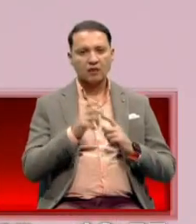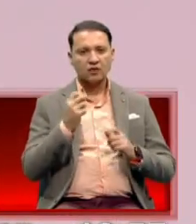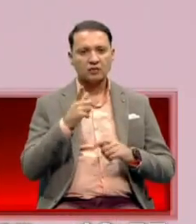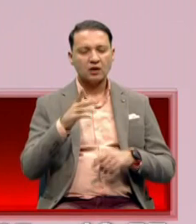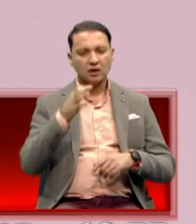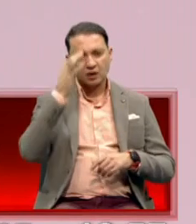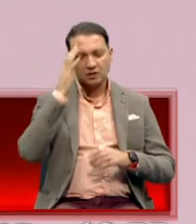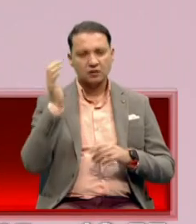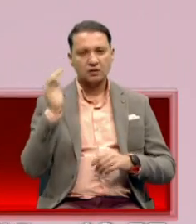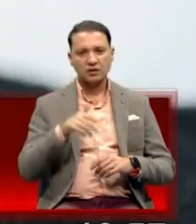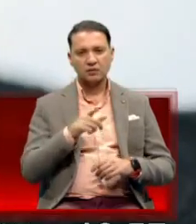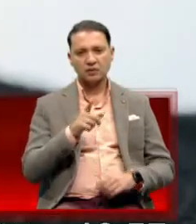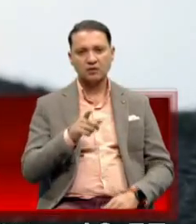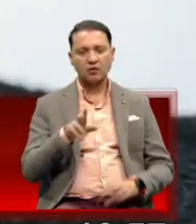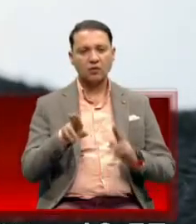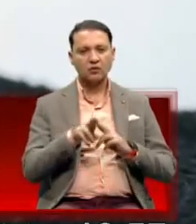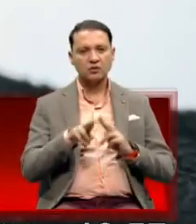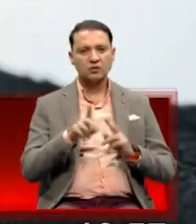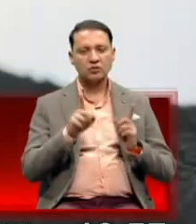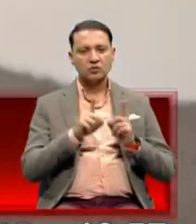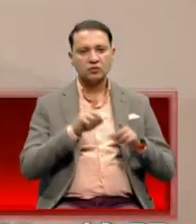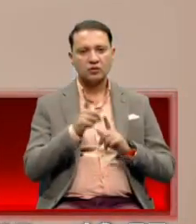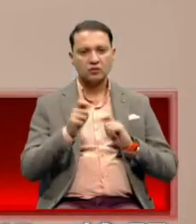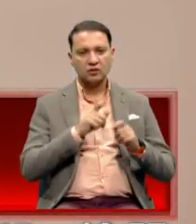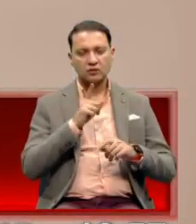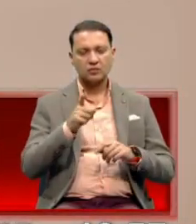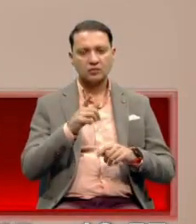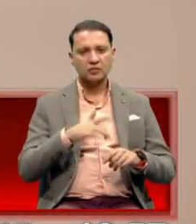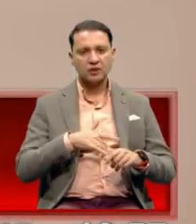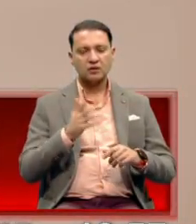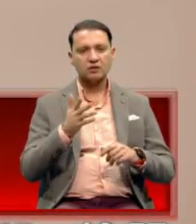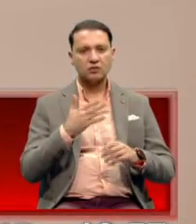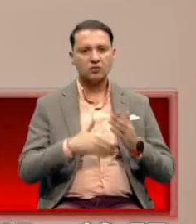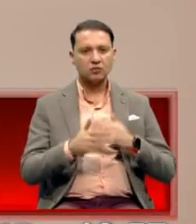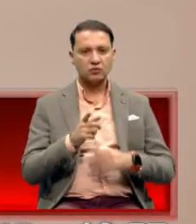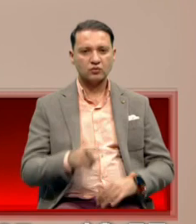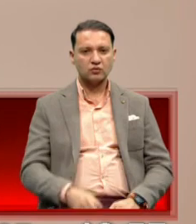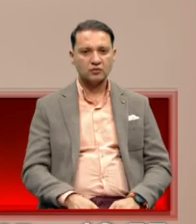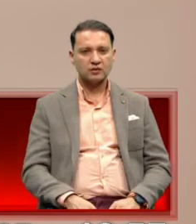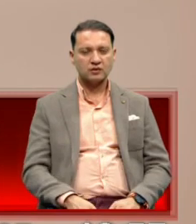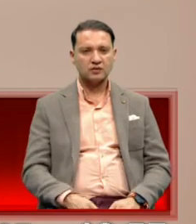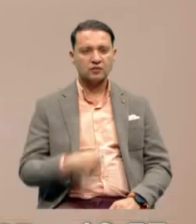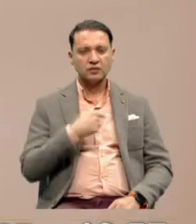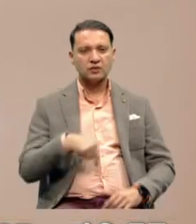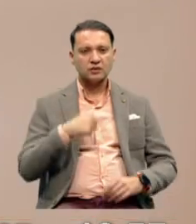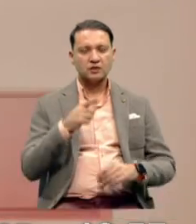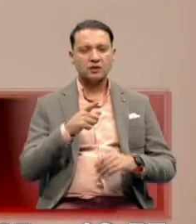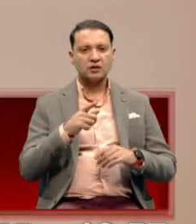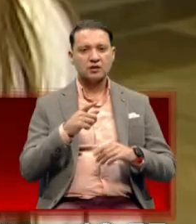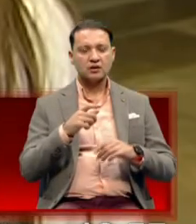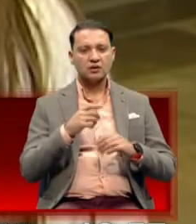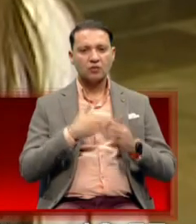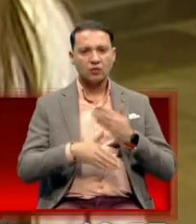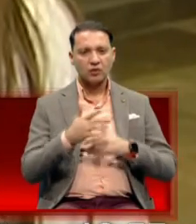enfeksiyonlarla hastanelere gelebilirler. Kolajen uzun süreli kullanımda mideyi de olumsuz etkiliyor. Sindirim sisteminde yan etkiler